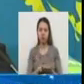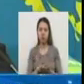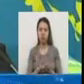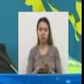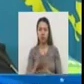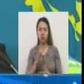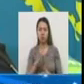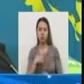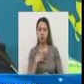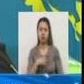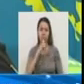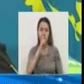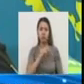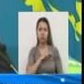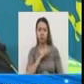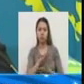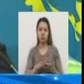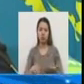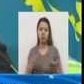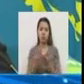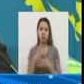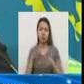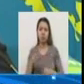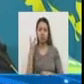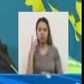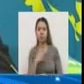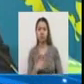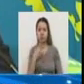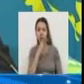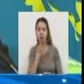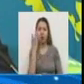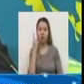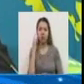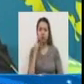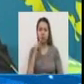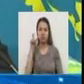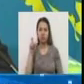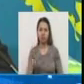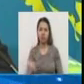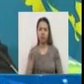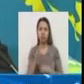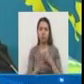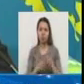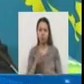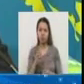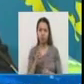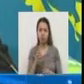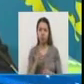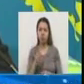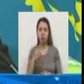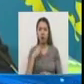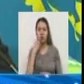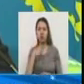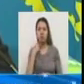жұмыс істейсің. Әрине, жаңағы жерде отырғанда толқисың, көресің, қай кезде қазақтың баласы бүкіл әлемге осы жерден ақыл айтып